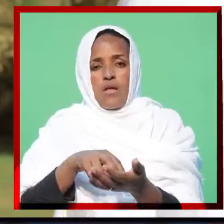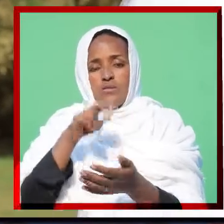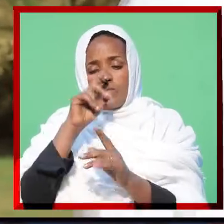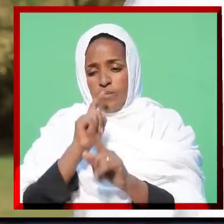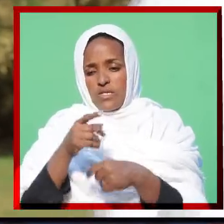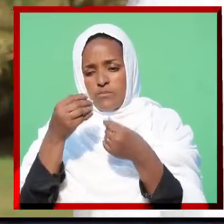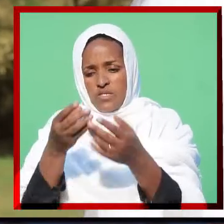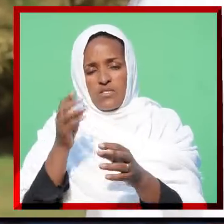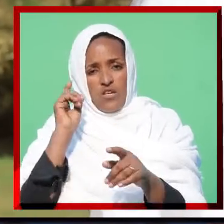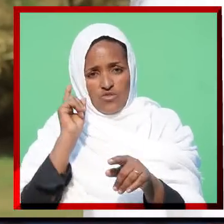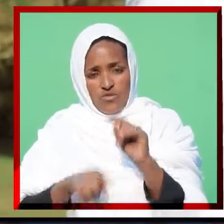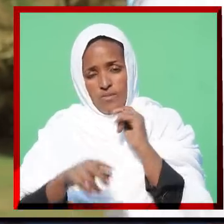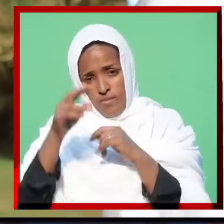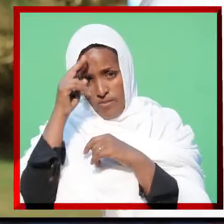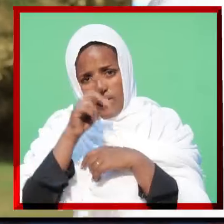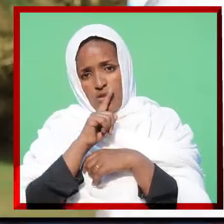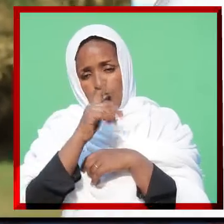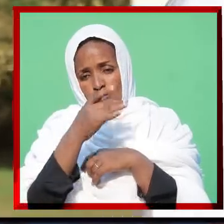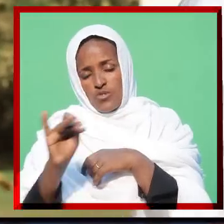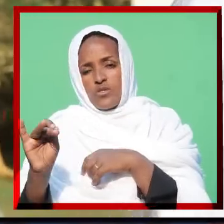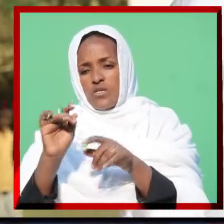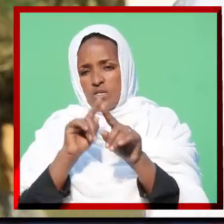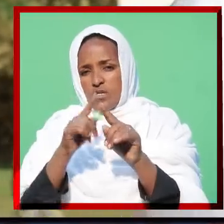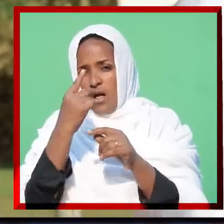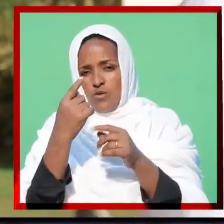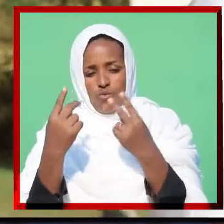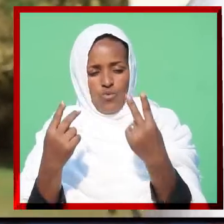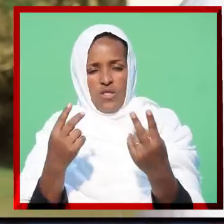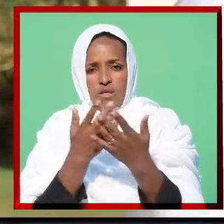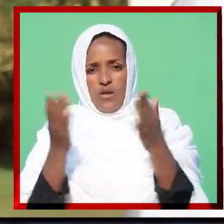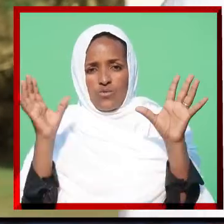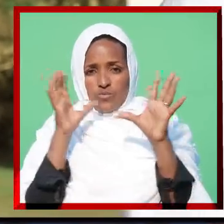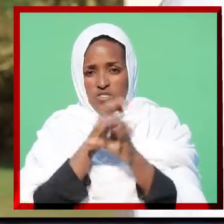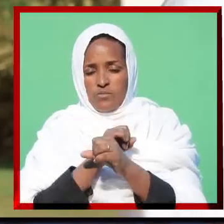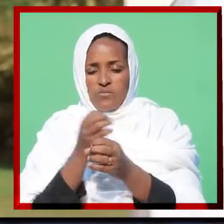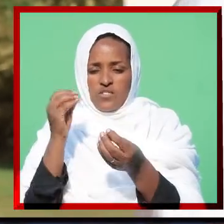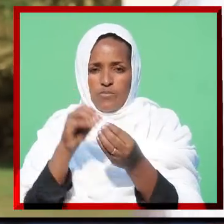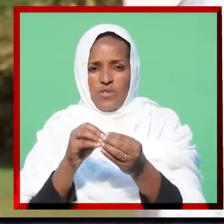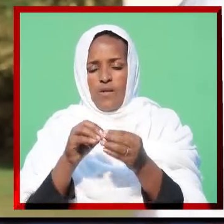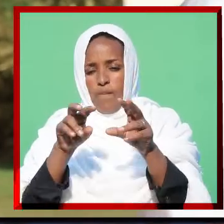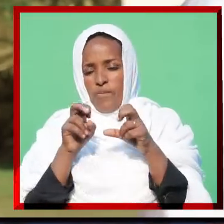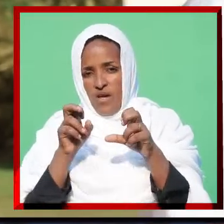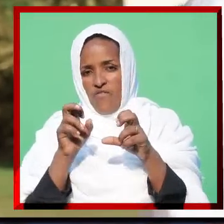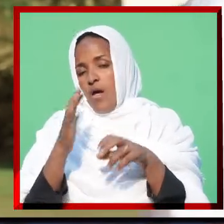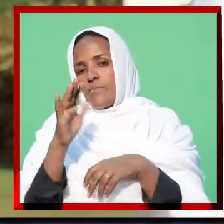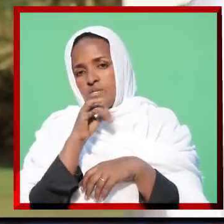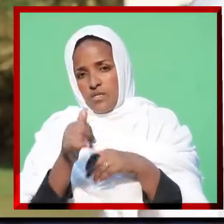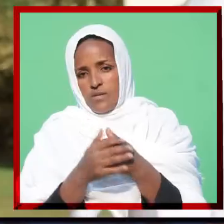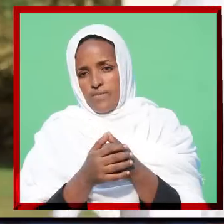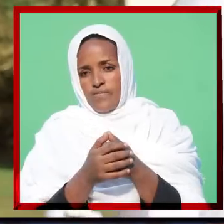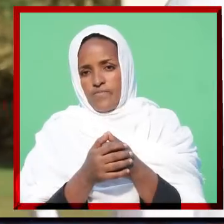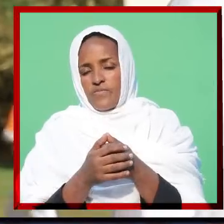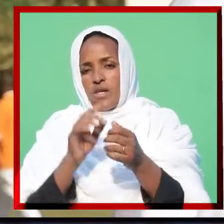ለመመለስ የሚያስችለኝ አይመስለኝም። ግን አንድ ሁለት ነገሮችን ብጨምር የሚከፋ